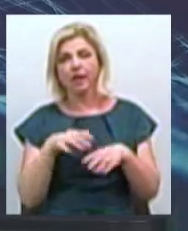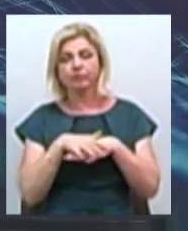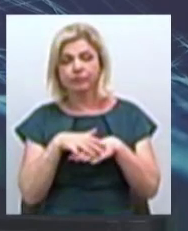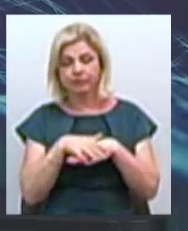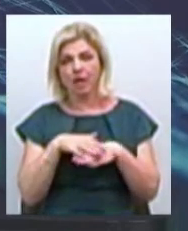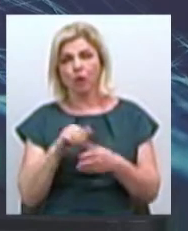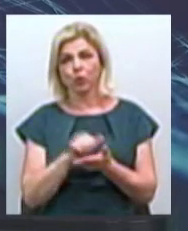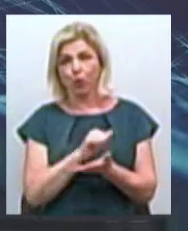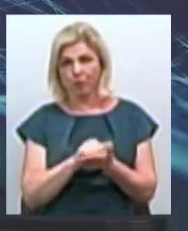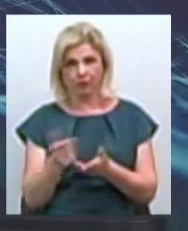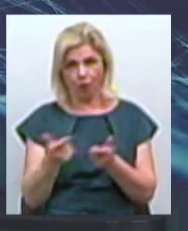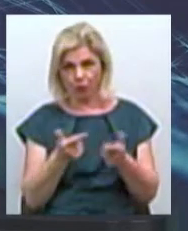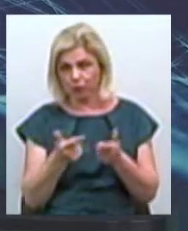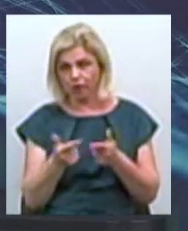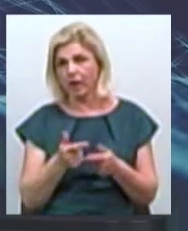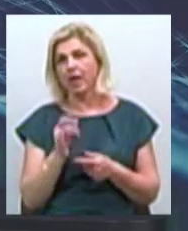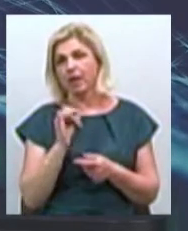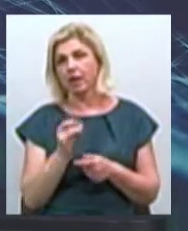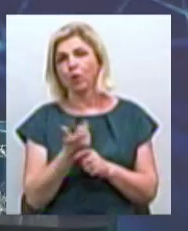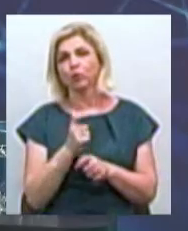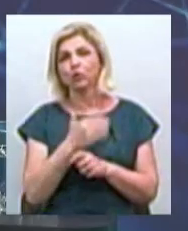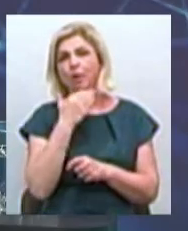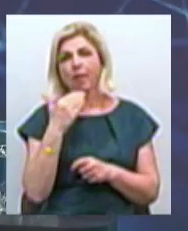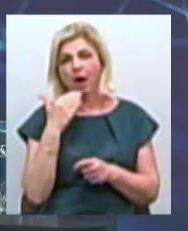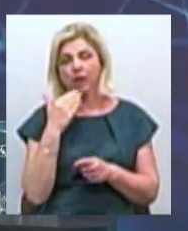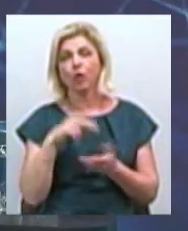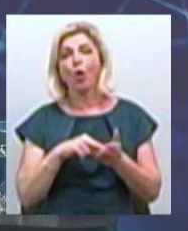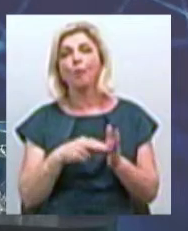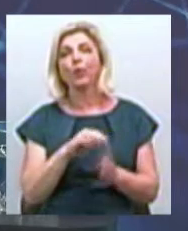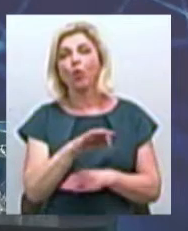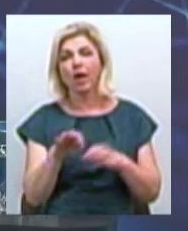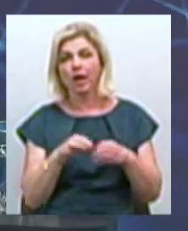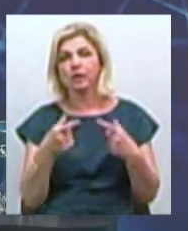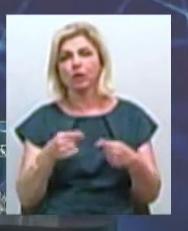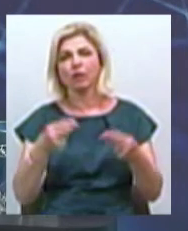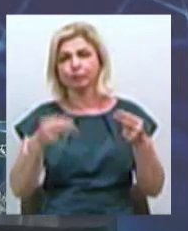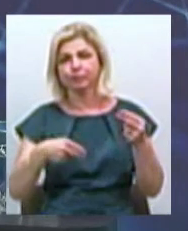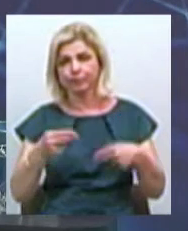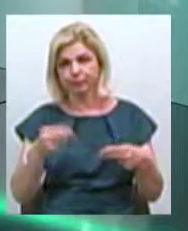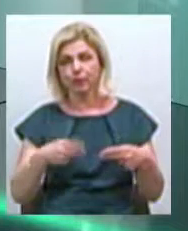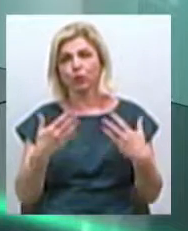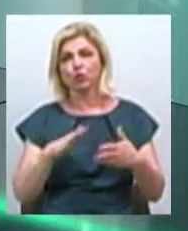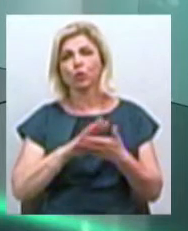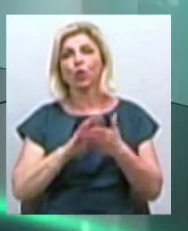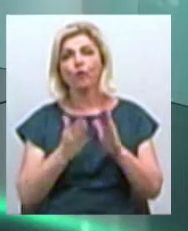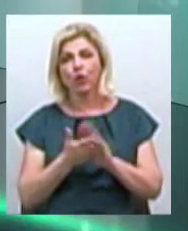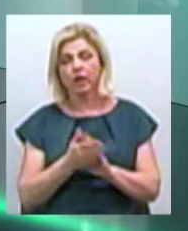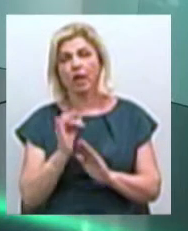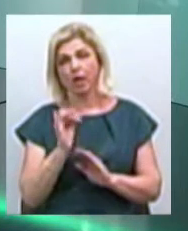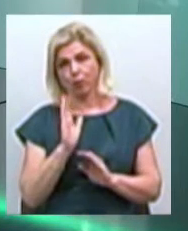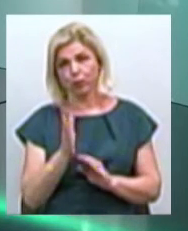потрібно. І досить такі багато проєктів, де вже укладено договори відповідні і вже буде